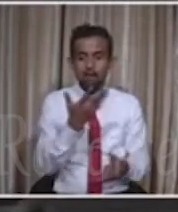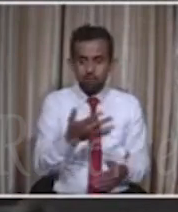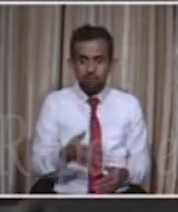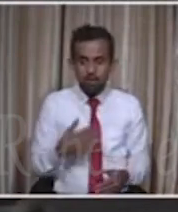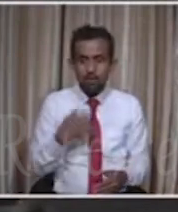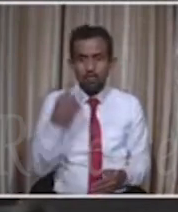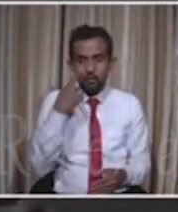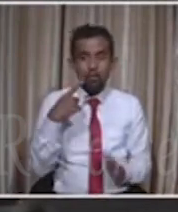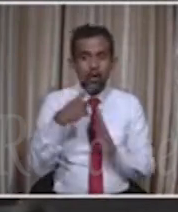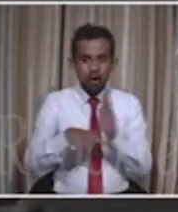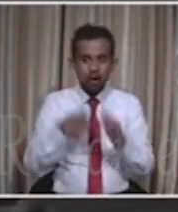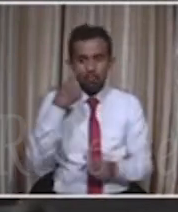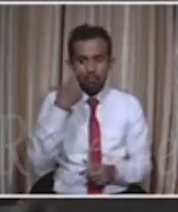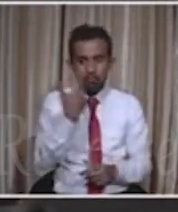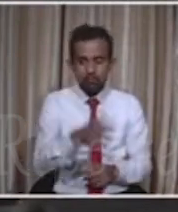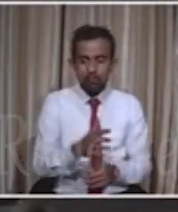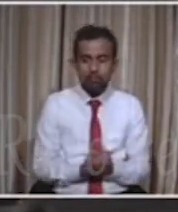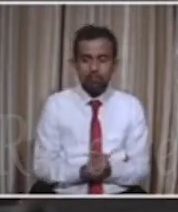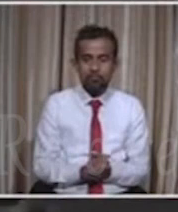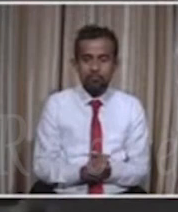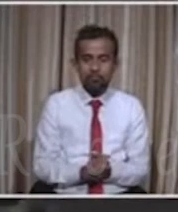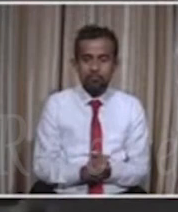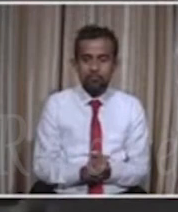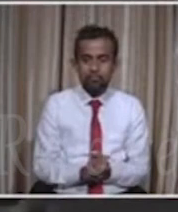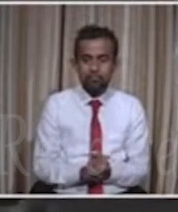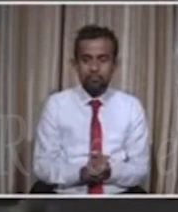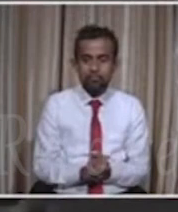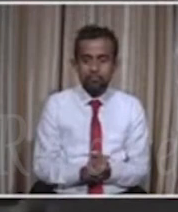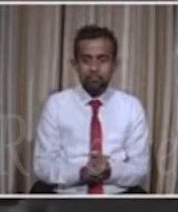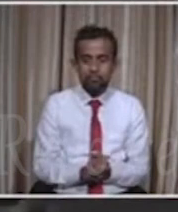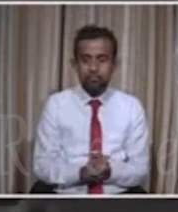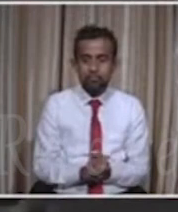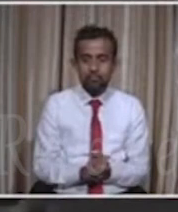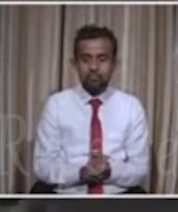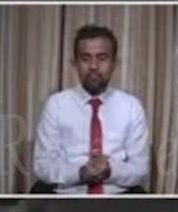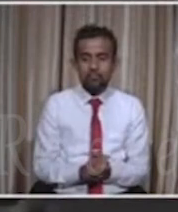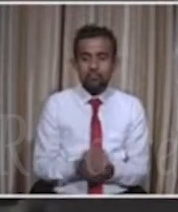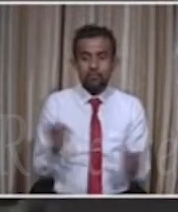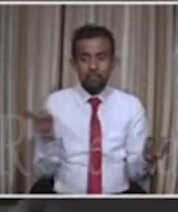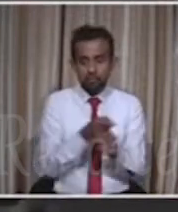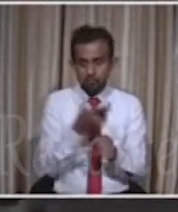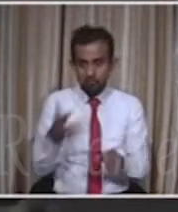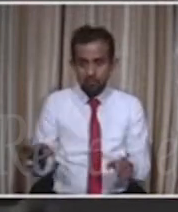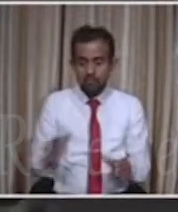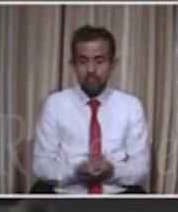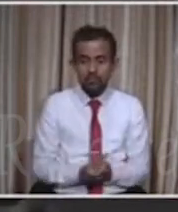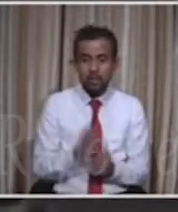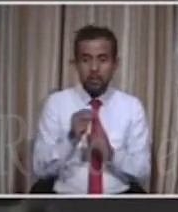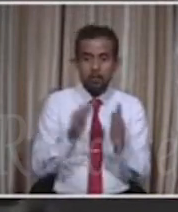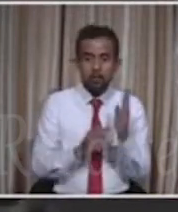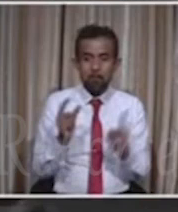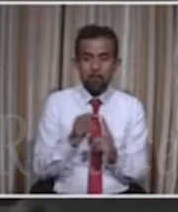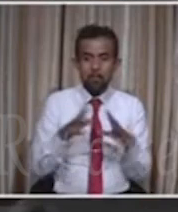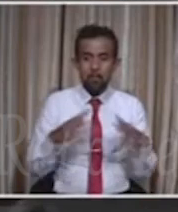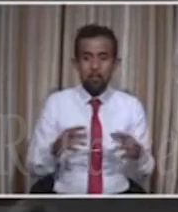අපි දැක්කා මුළු රටම දැක්කා ඒ නිසා අතුකෝරළ කාලයක් තියෙන ඔබතුමියට ඝාතනයට ලක් වුණා මන්ත්‍රීවරුන්ගේ අද